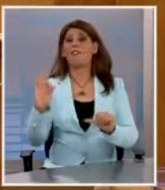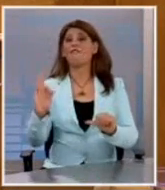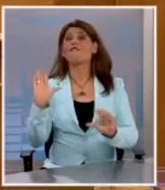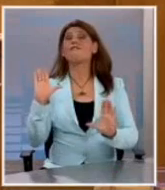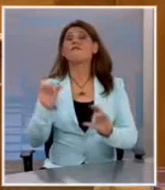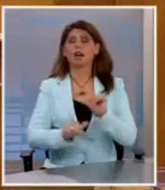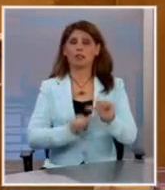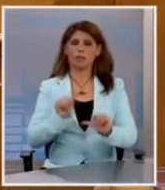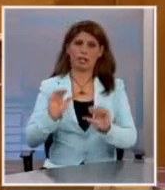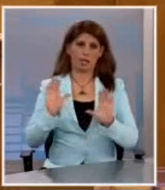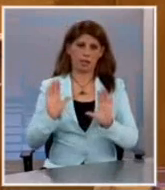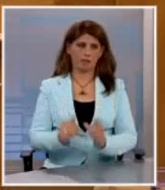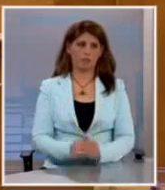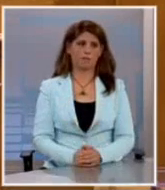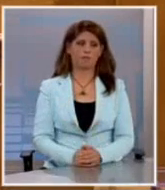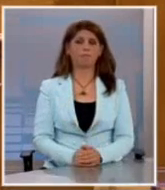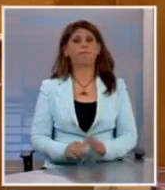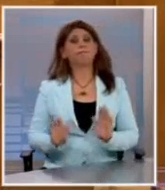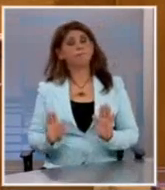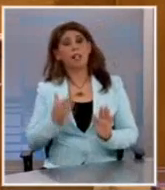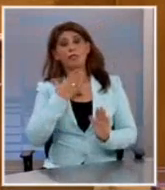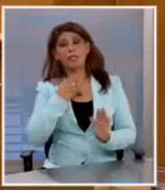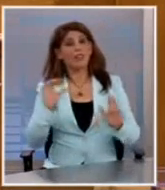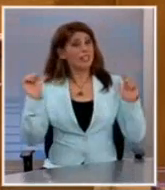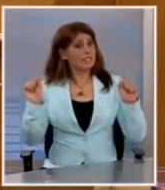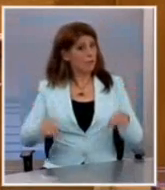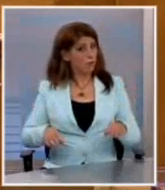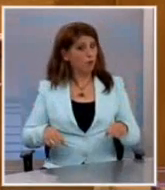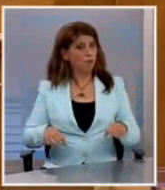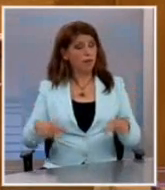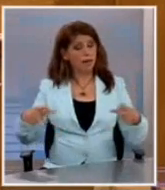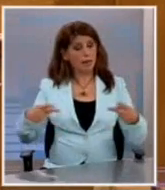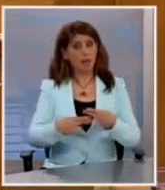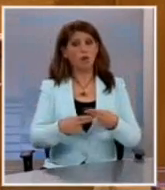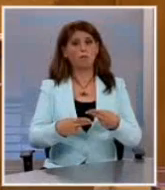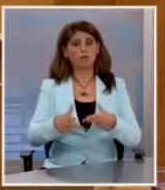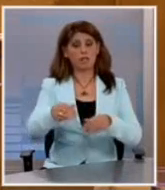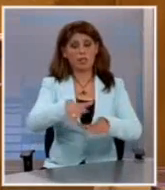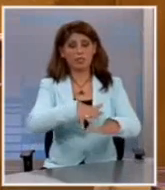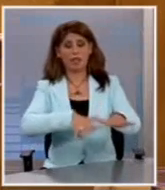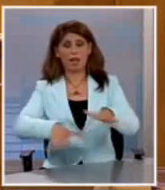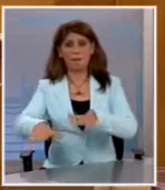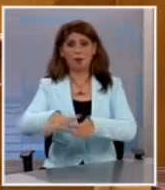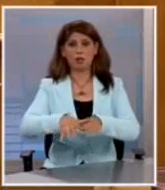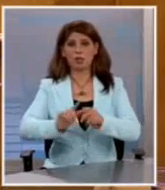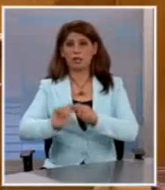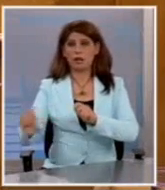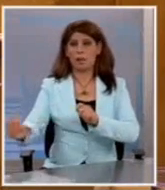Το ΦΕΚ δεν έχει αλλάξει. Άρα λοιπόν, συμφωνούμε να κόψει η διαπλοκή, να